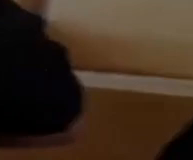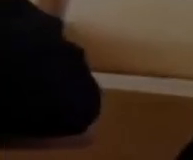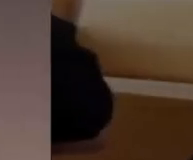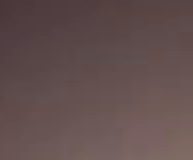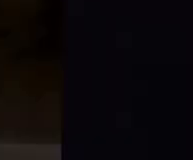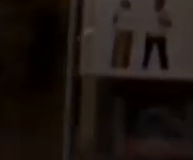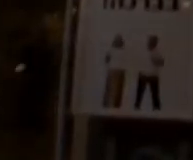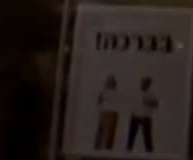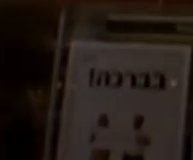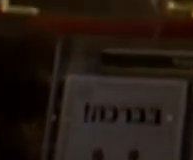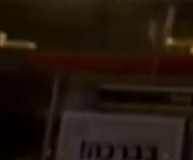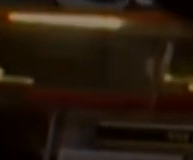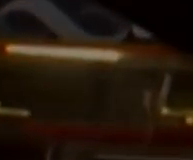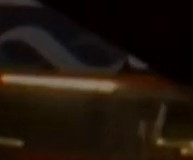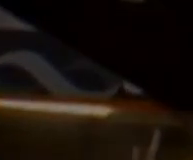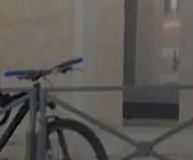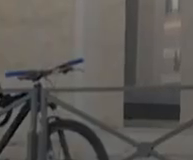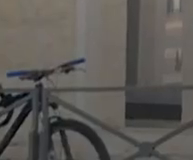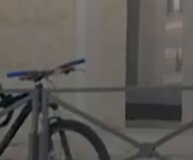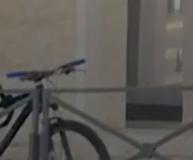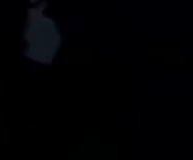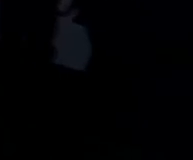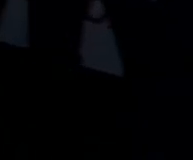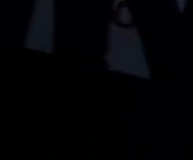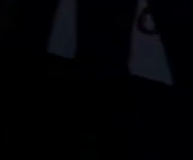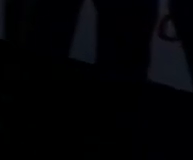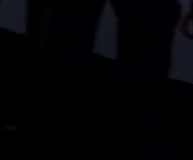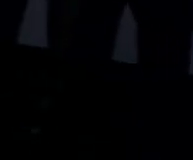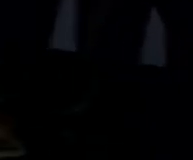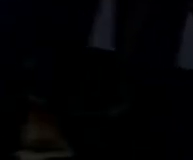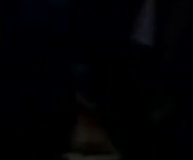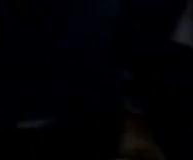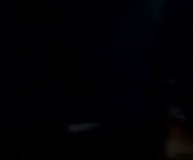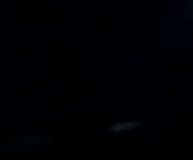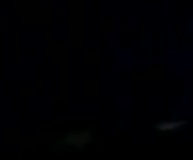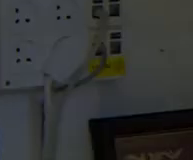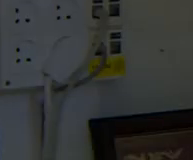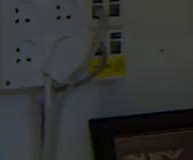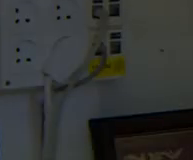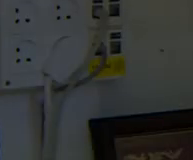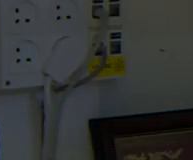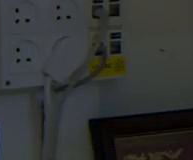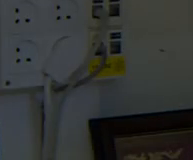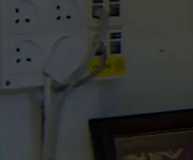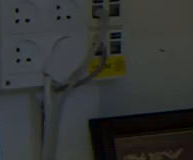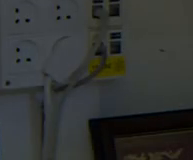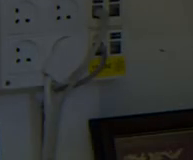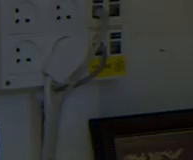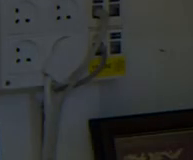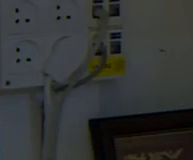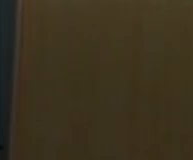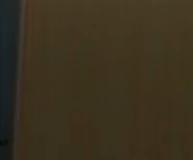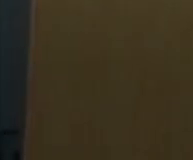בן השכנים. בנק מזרחי ואיגוד כבר לא. התחרות תהיה באמצעות יותר בנקים ולא